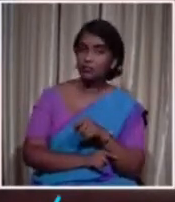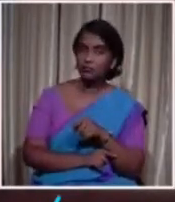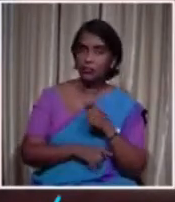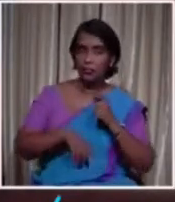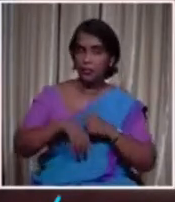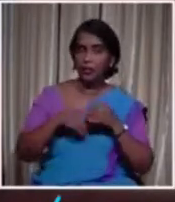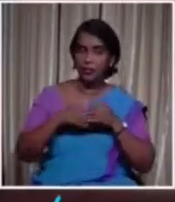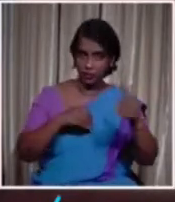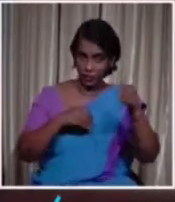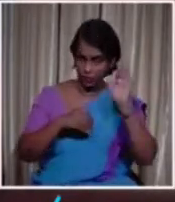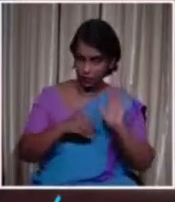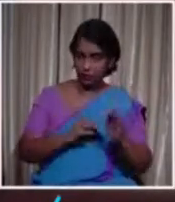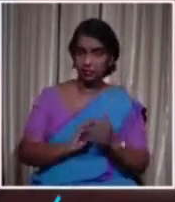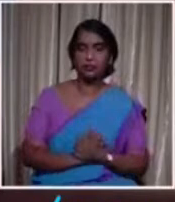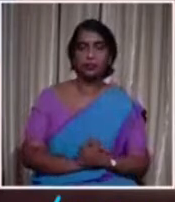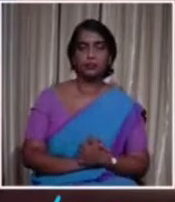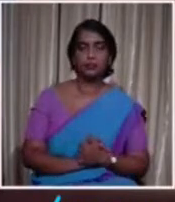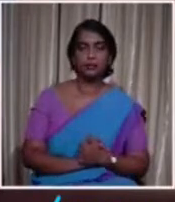जनावासिमा